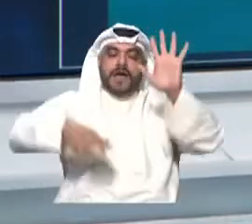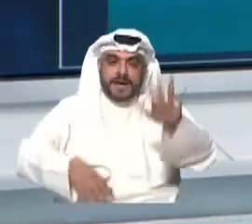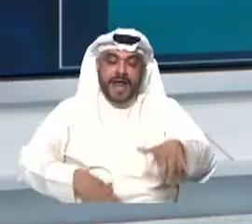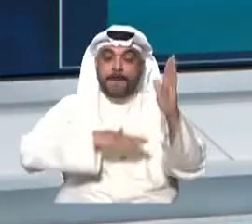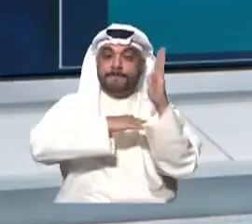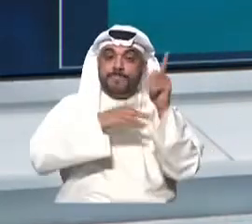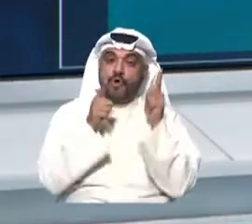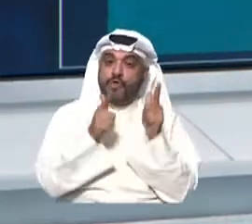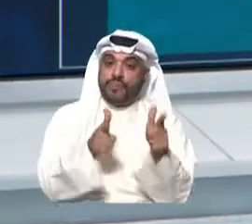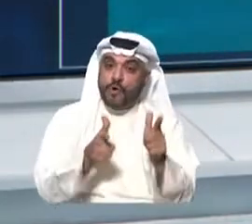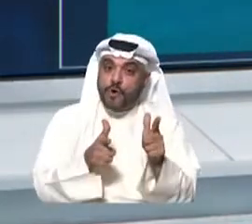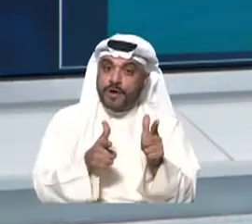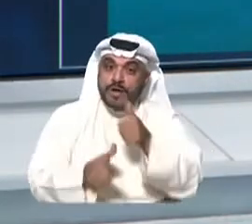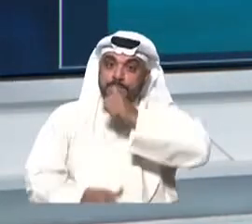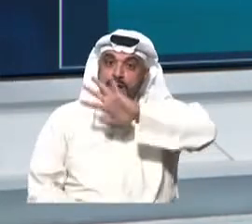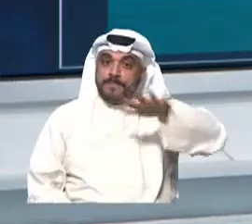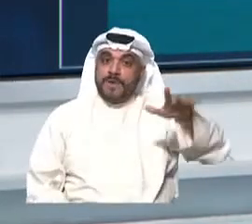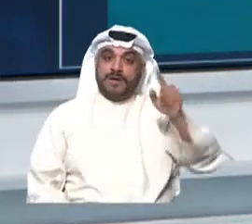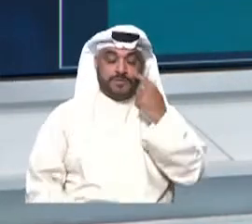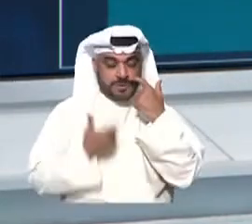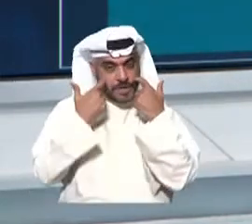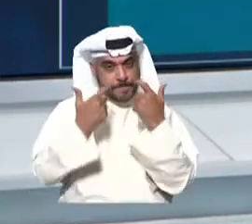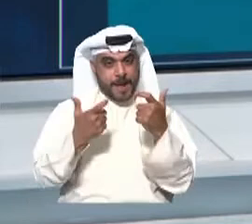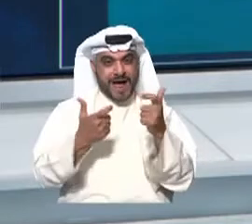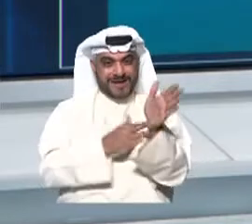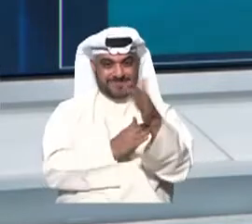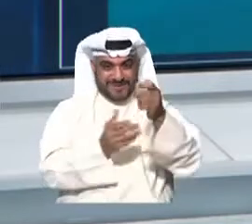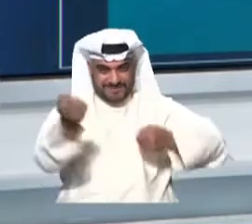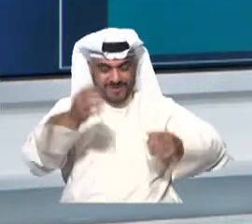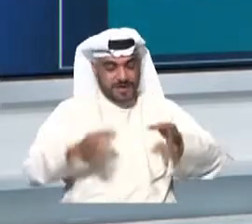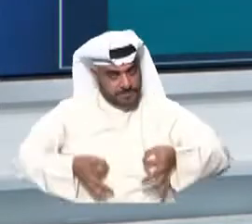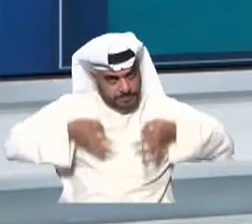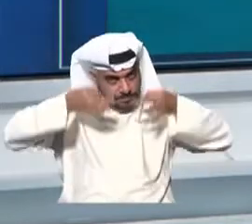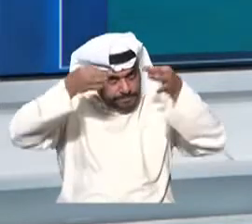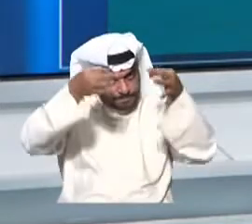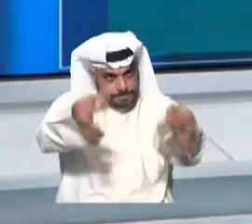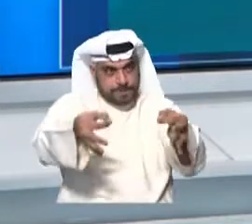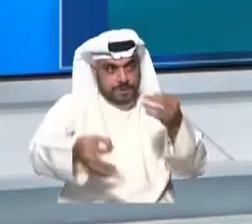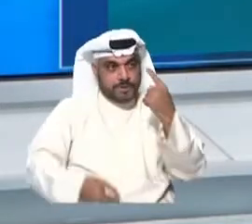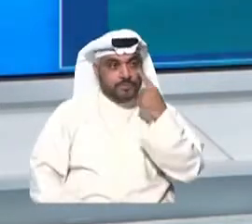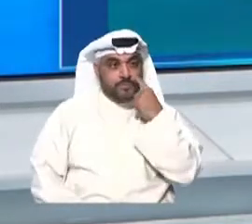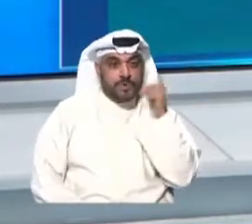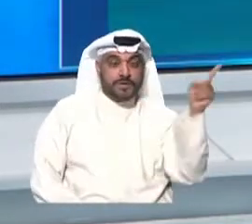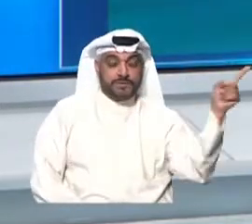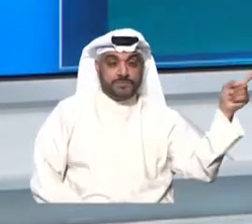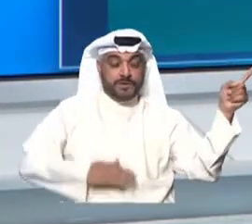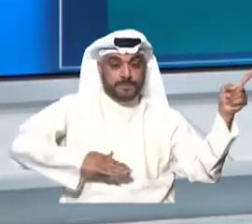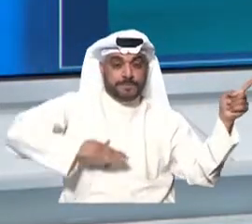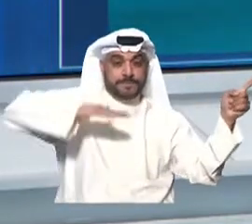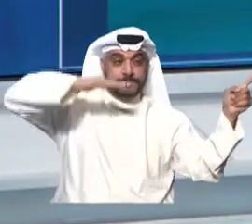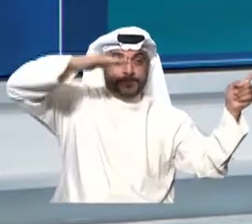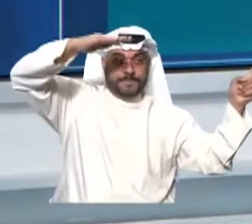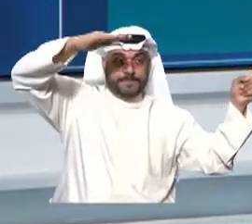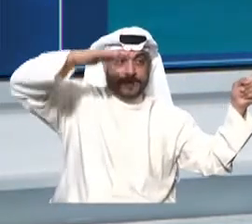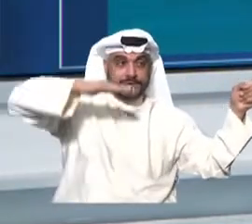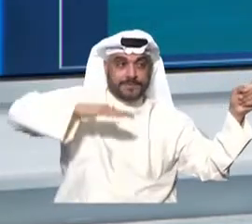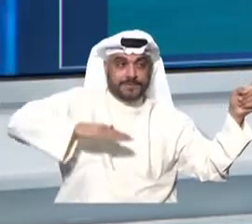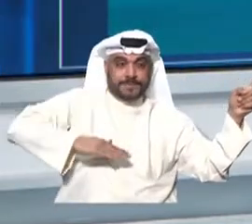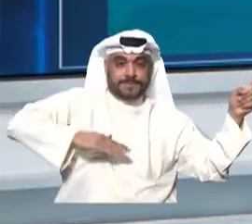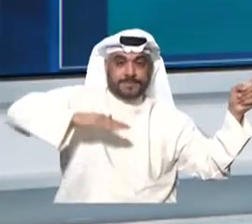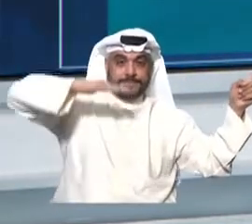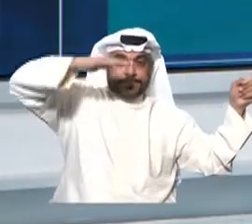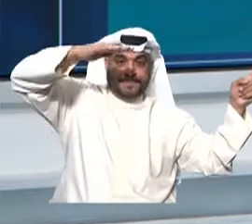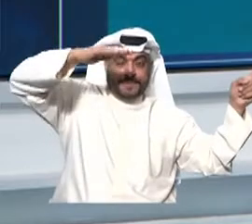عالي، البحر عالي الموج، حالة البحر معتدل إلى عالي الموج، قد يصل ارتفاع الأمواج ما بين 3 إلى 6 و